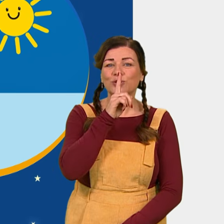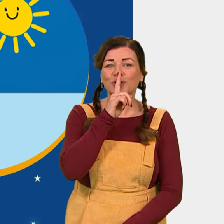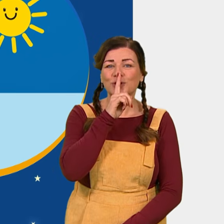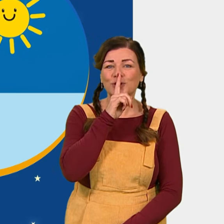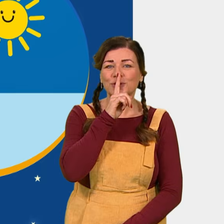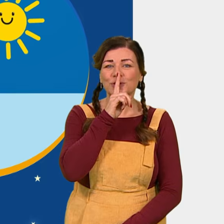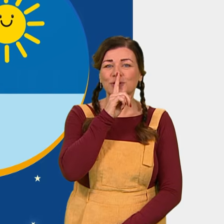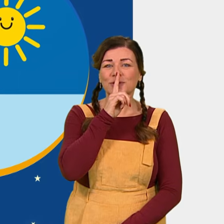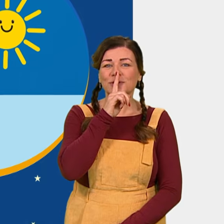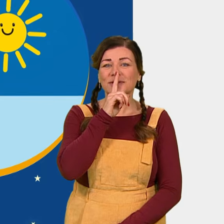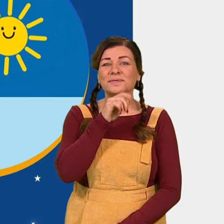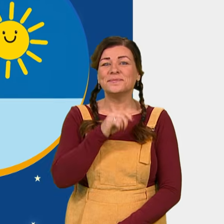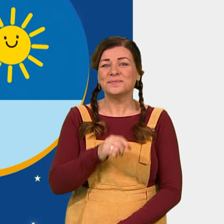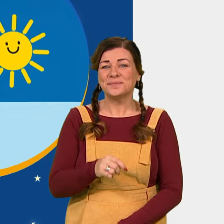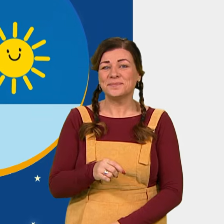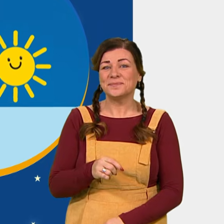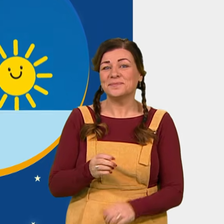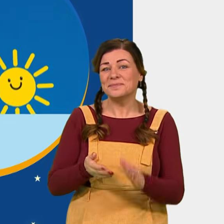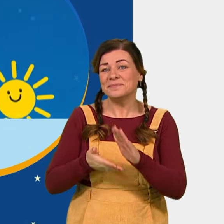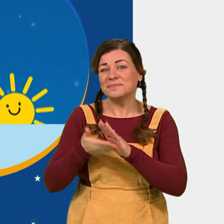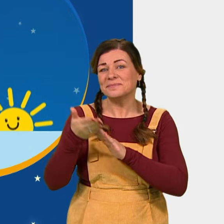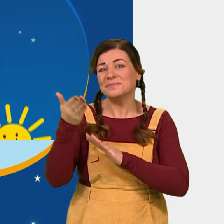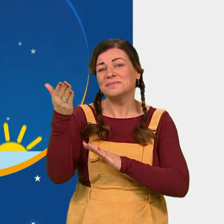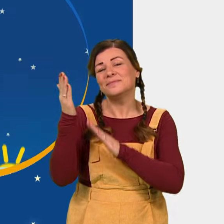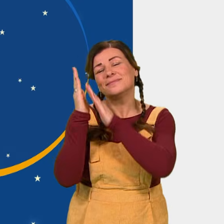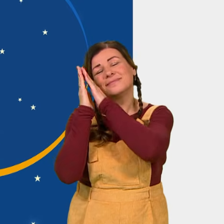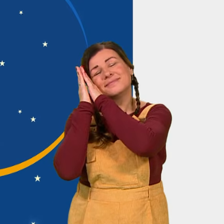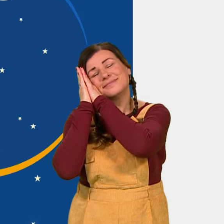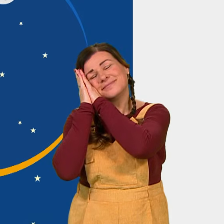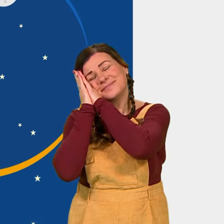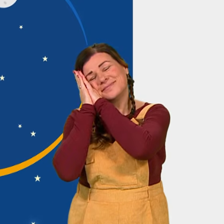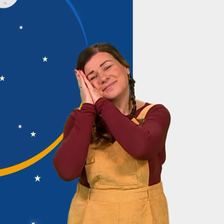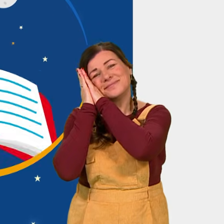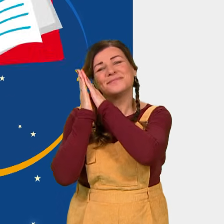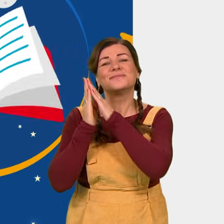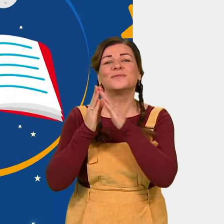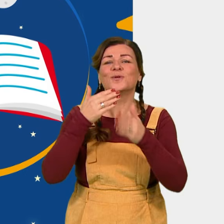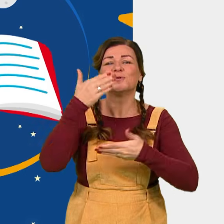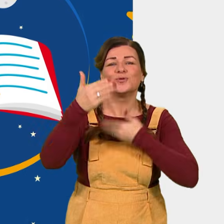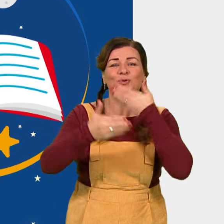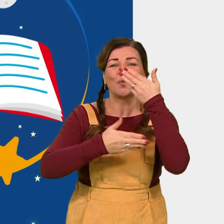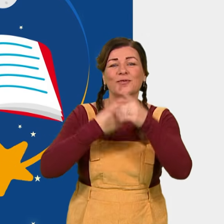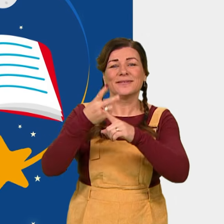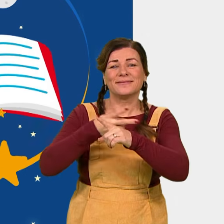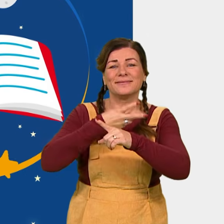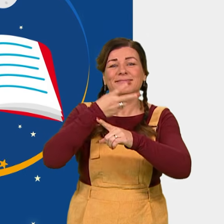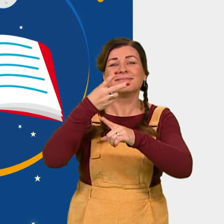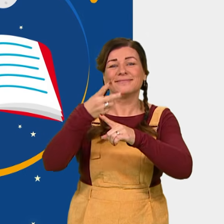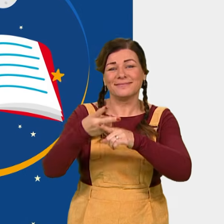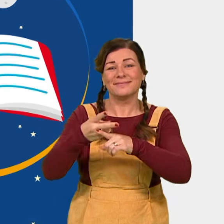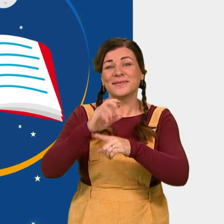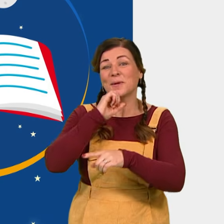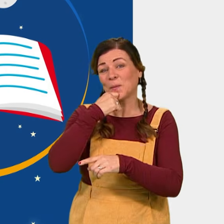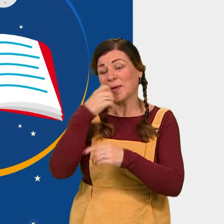Mae'n amser mynd i gysgu. Bydd stori eto rhyw